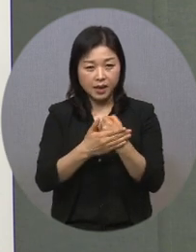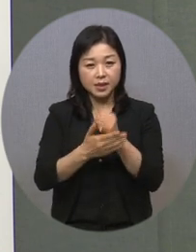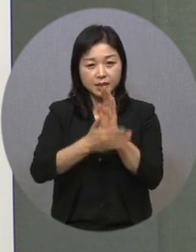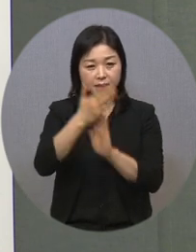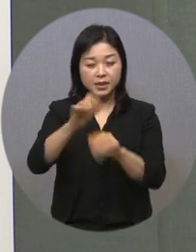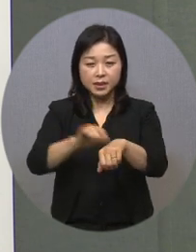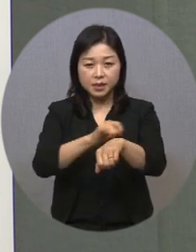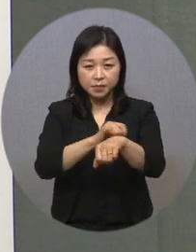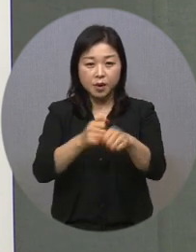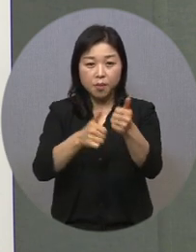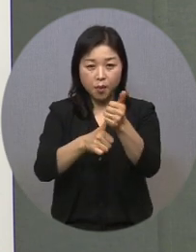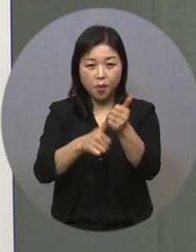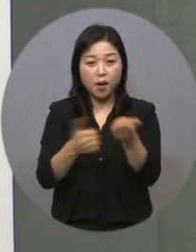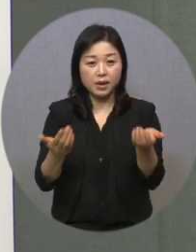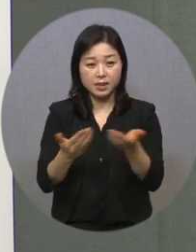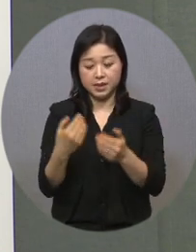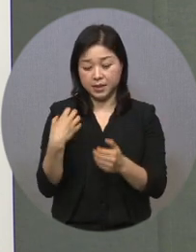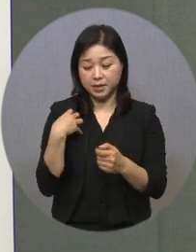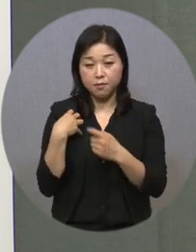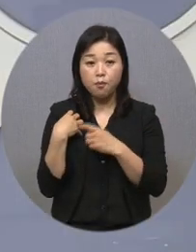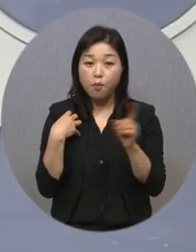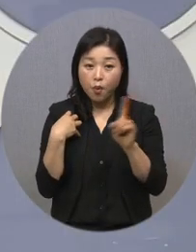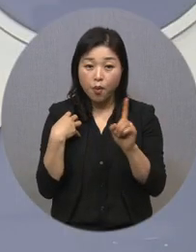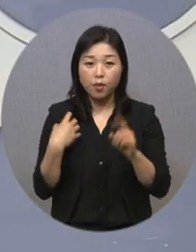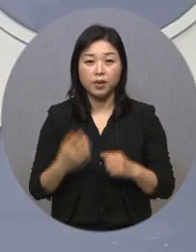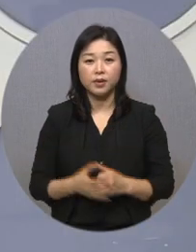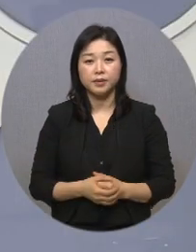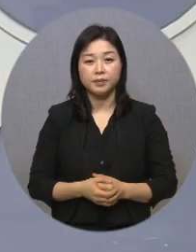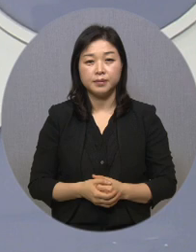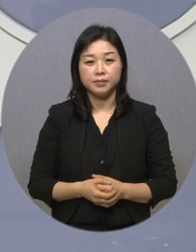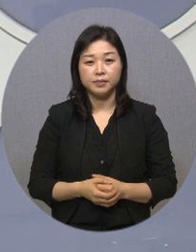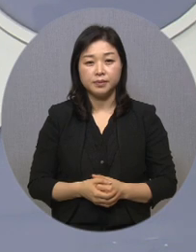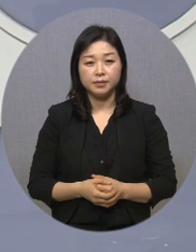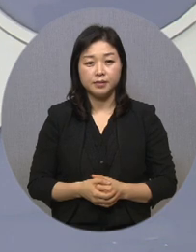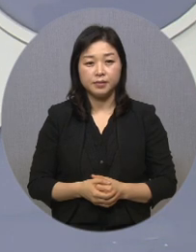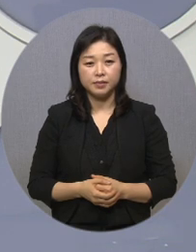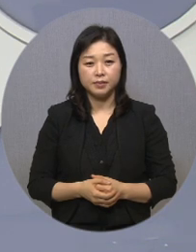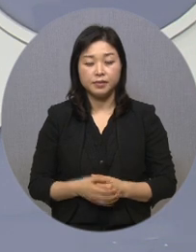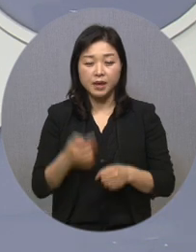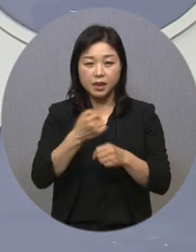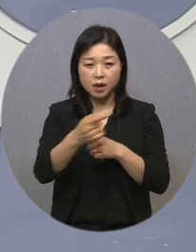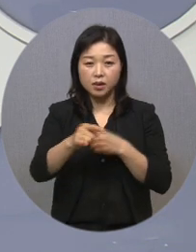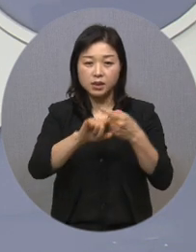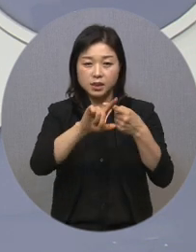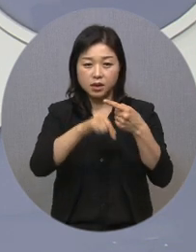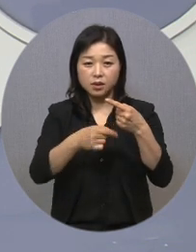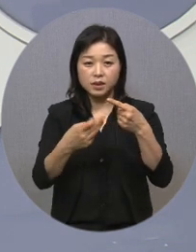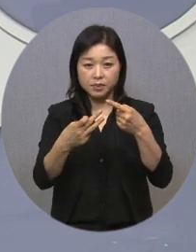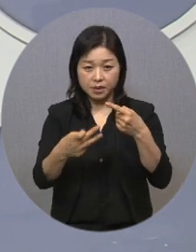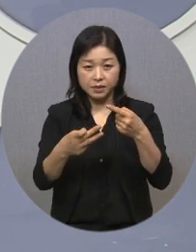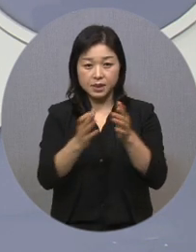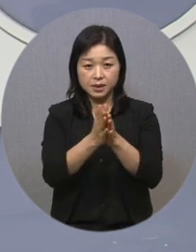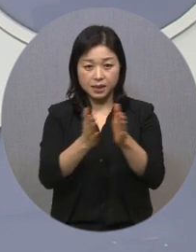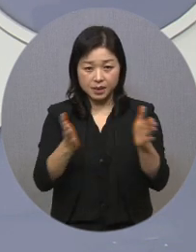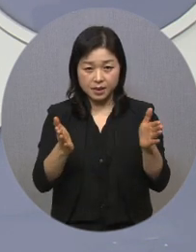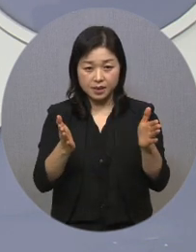특별보좌관이라는 것은 어떤 업무를 관장합니까? 지금 내년 1월